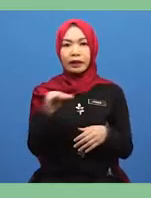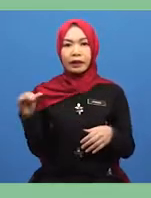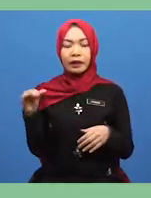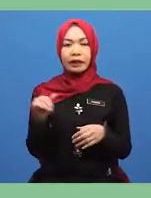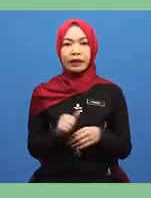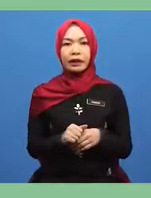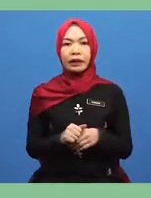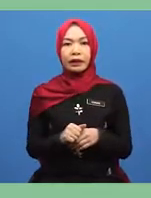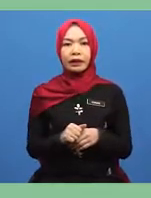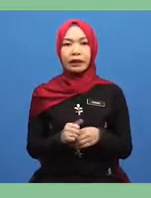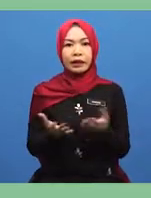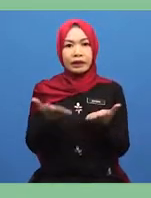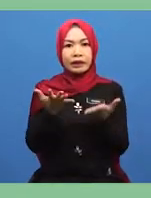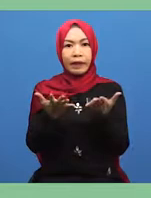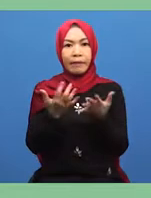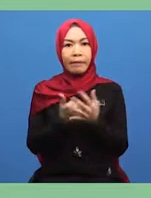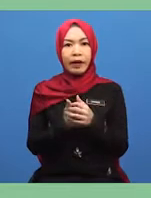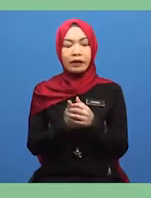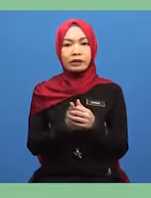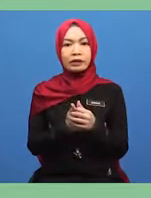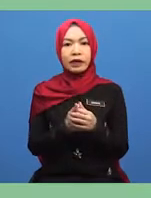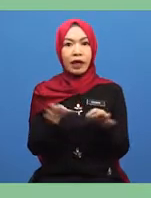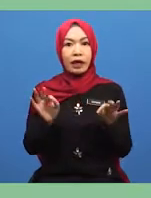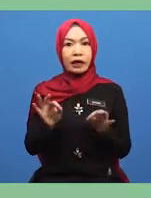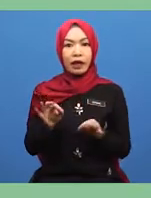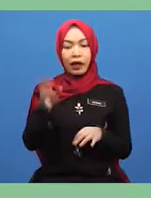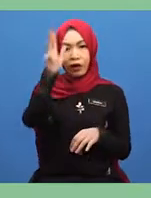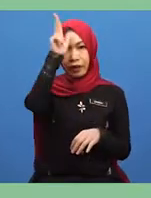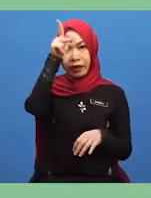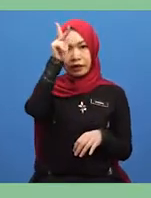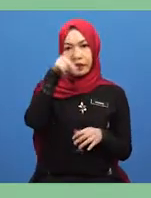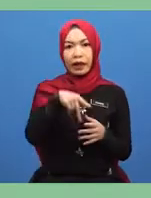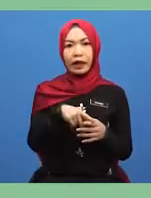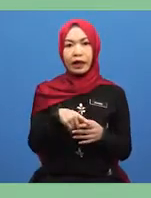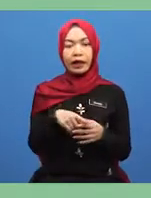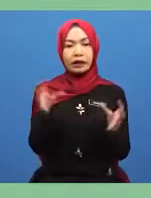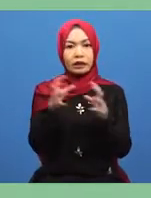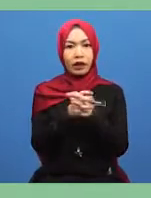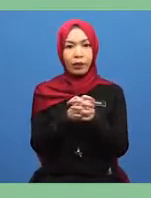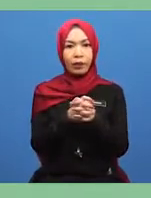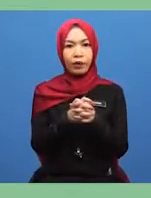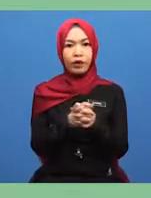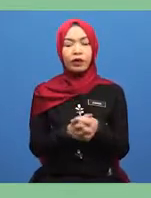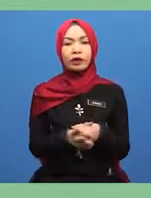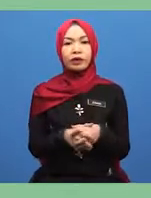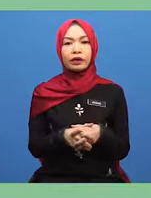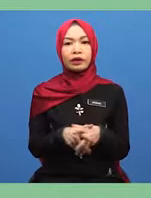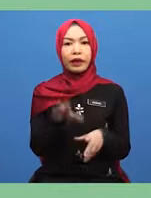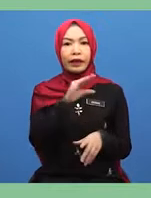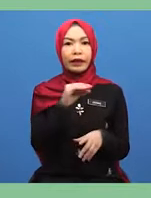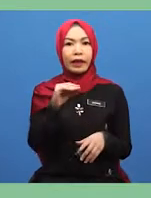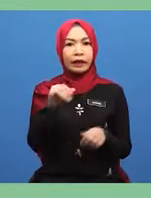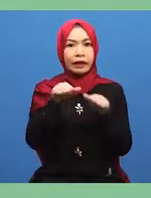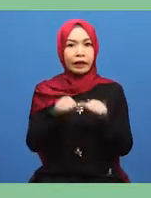DQ0. Sekiranya kerajaan Malaysia campur tangan dalam pasaran mata wang asing dengan menetapkan satu